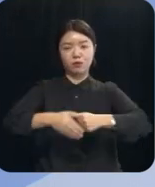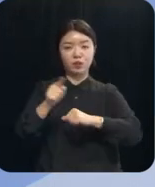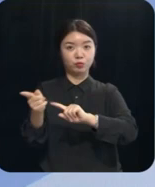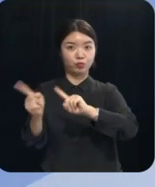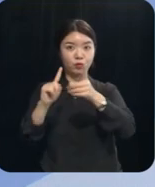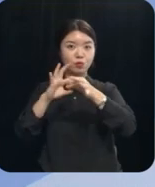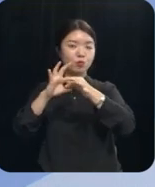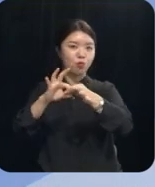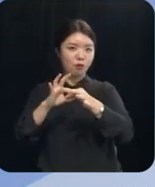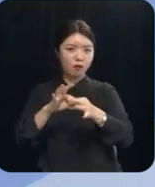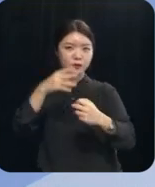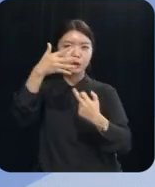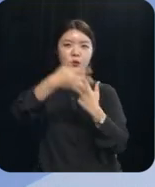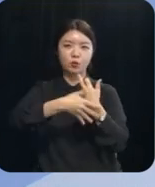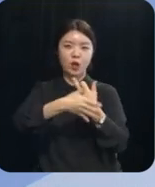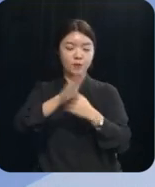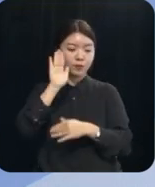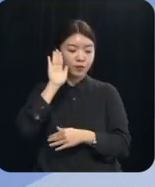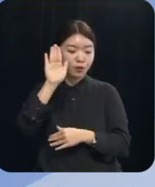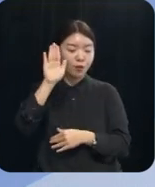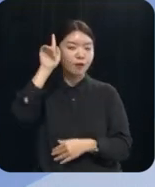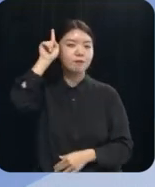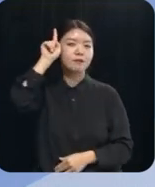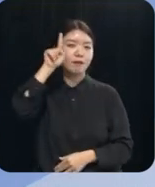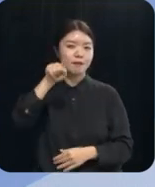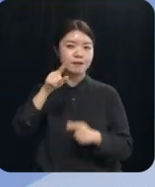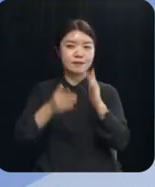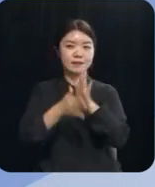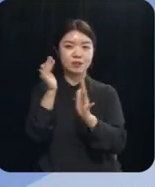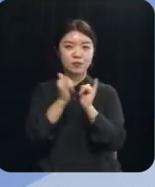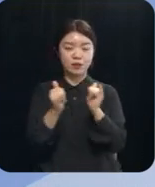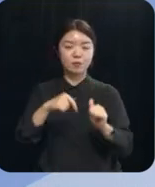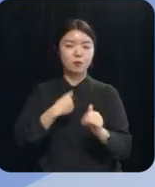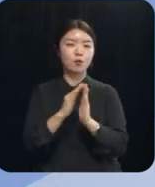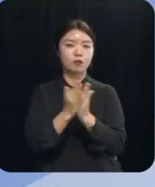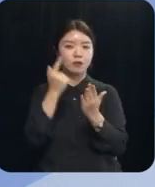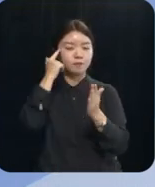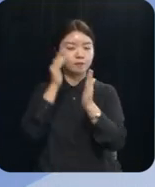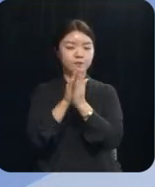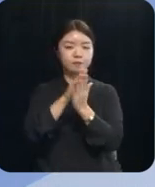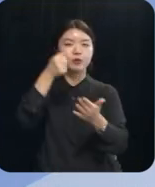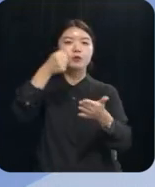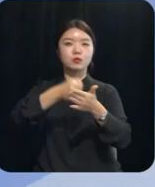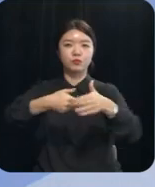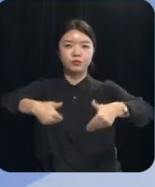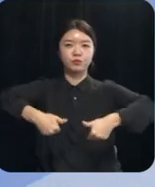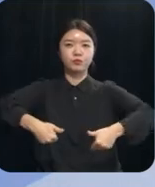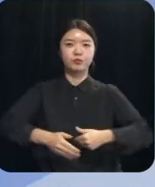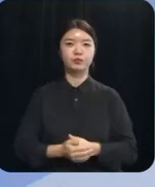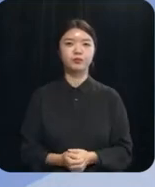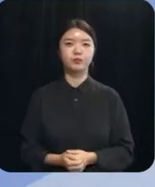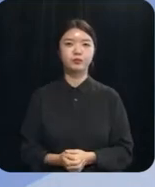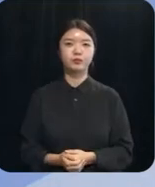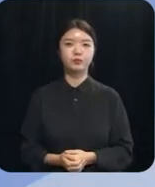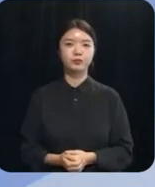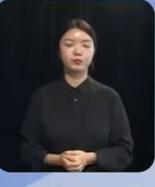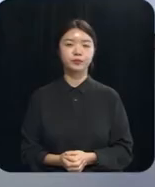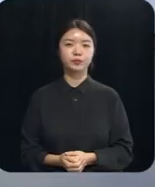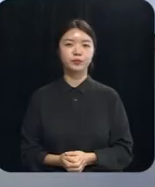통해서 서귀포의 미래와 내일을 시민 스스로 결정해야 된다 그렇게 생각합니다.